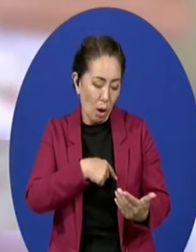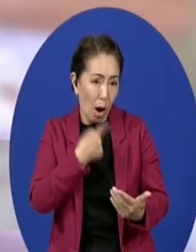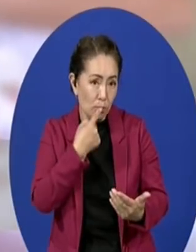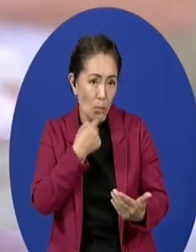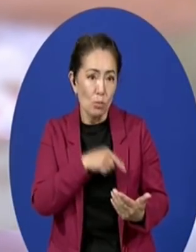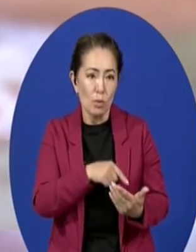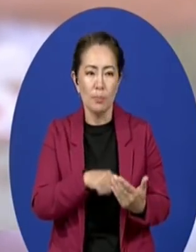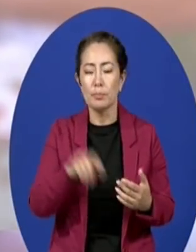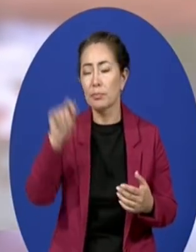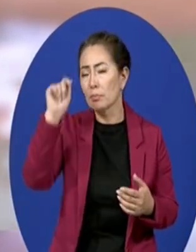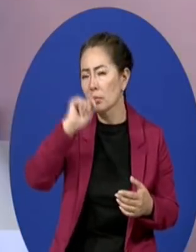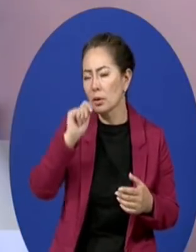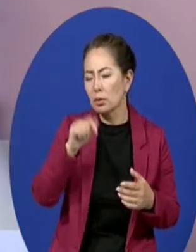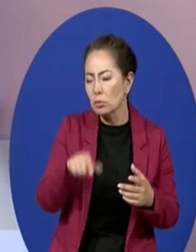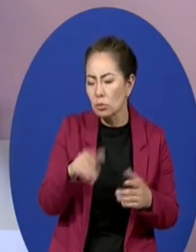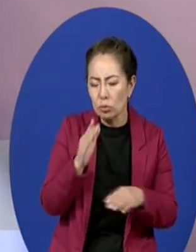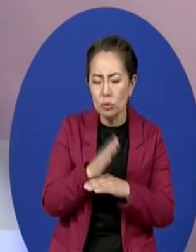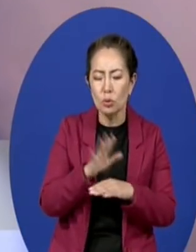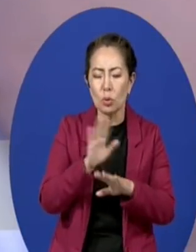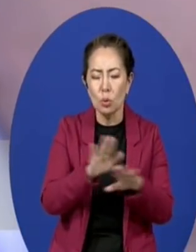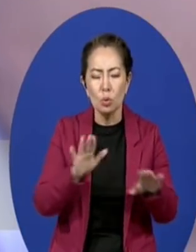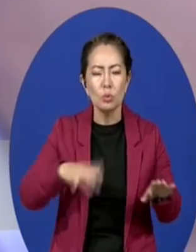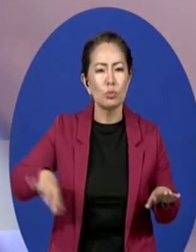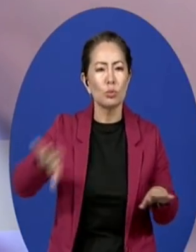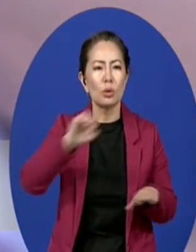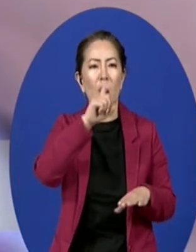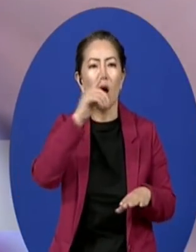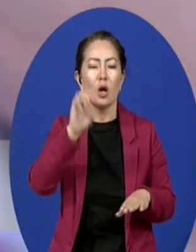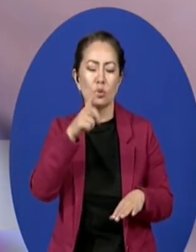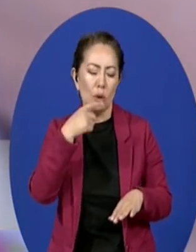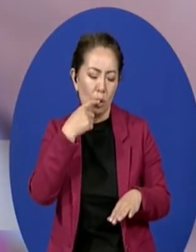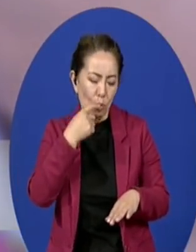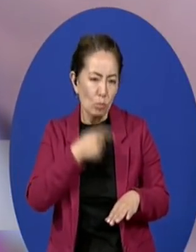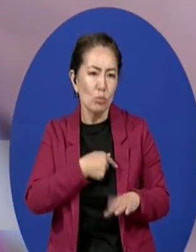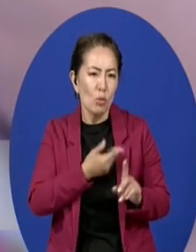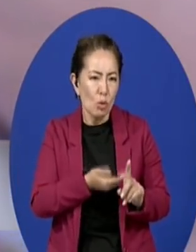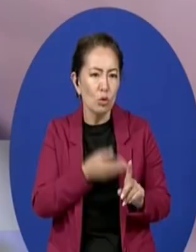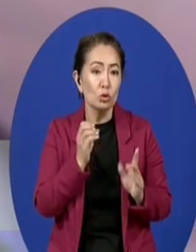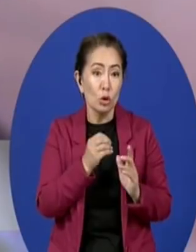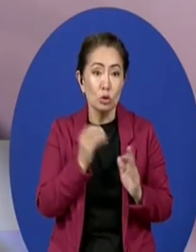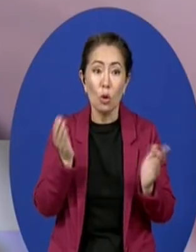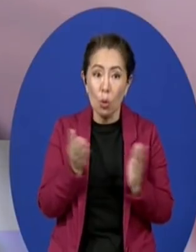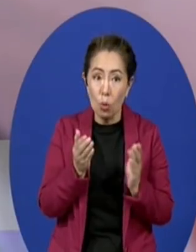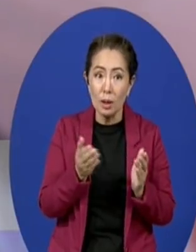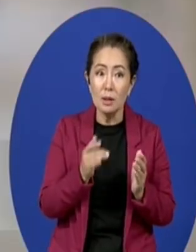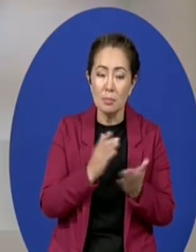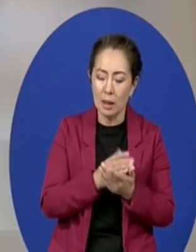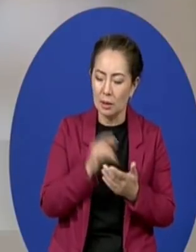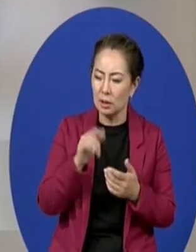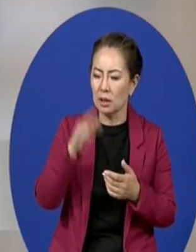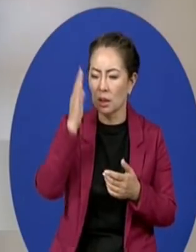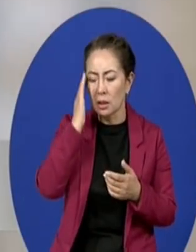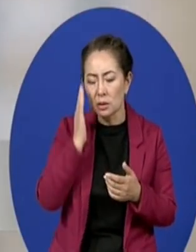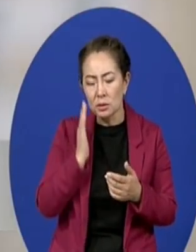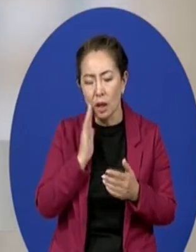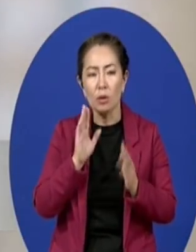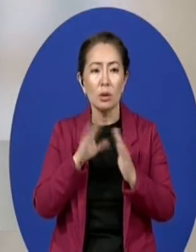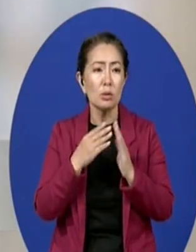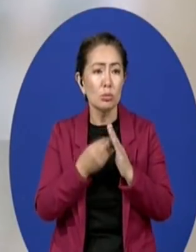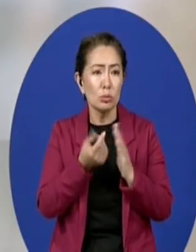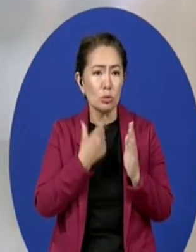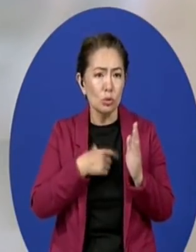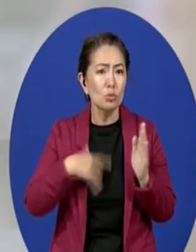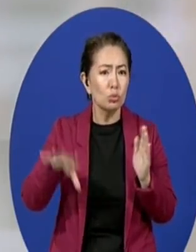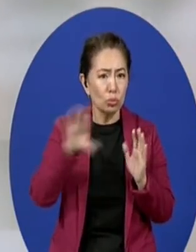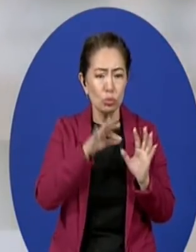тэмдэглэлт өдрийг хүүхдийг ихэнх зүгээр хооллоход бүх нийтийн оролцоо чухал, хурайтай тэмдэглэж өнгөрүүлнэ. Өөрөөр хэлбэл эцэг эх гэр бүлийн гишүүн бүр